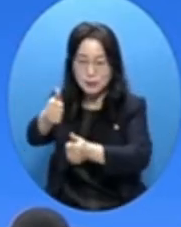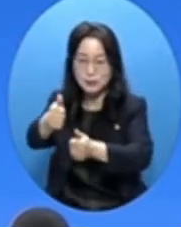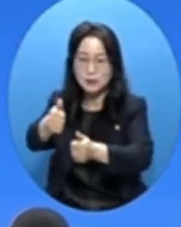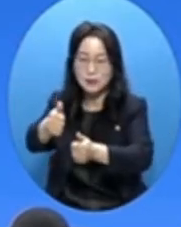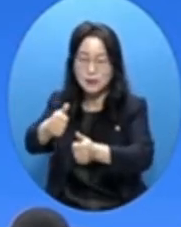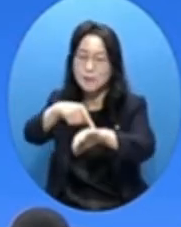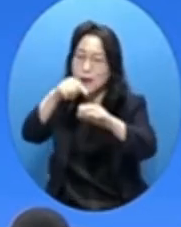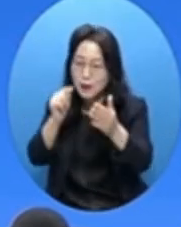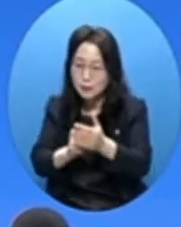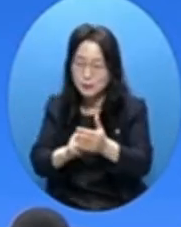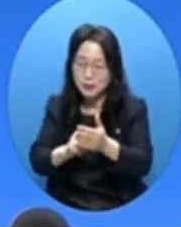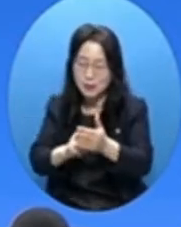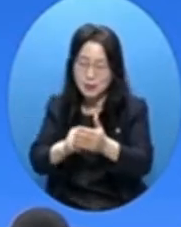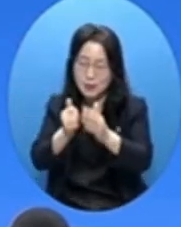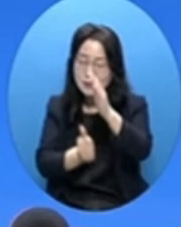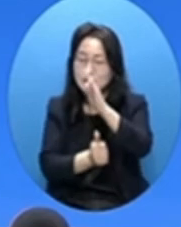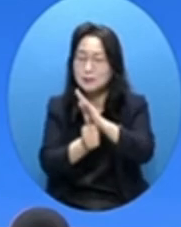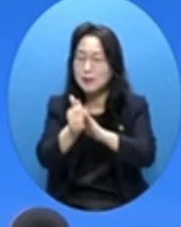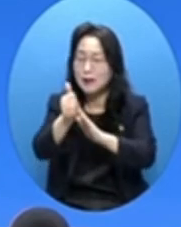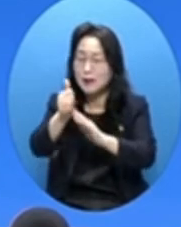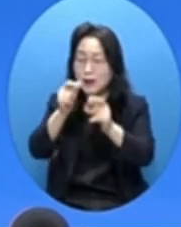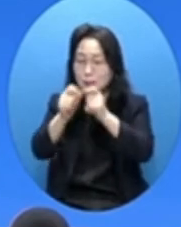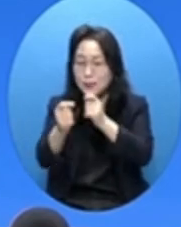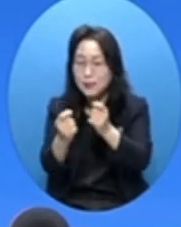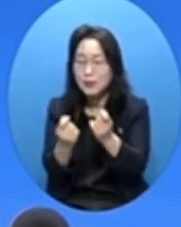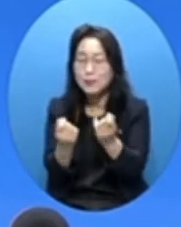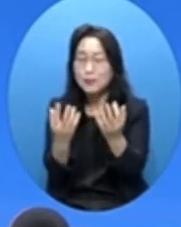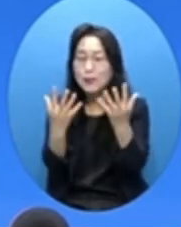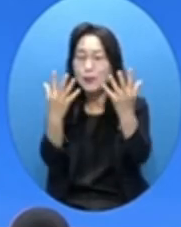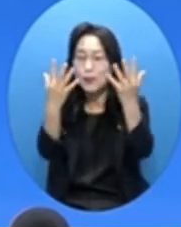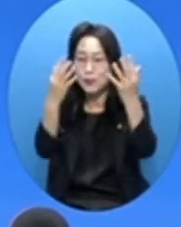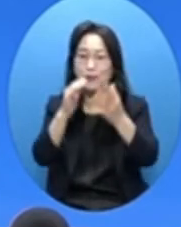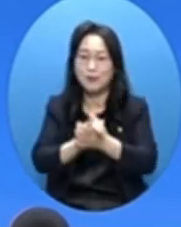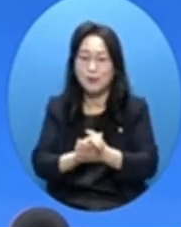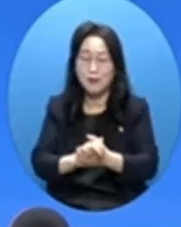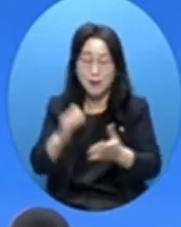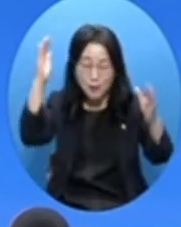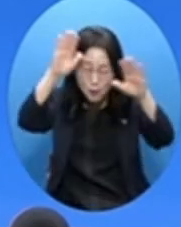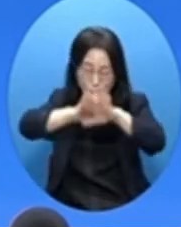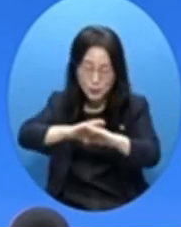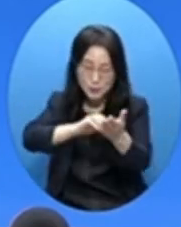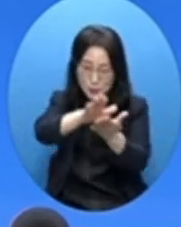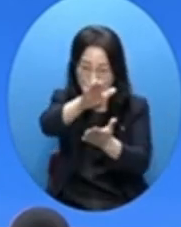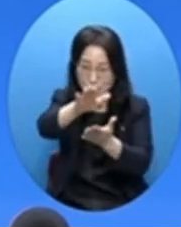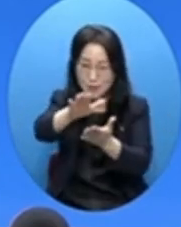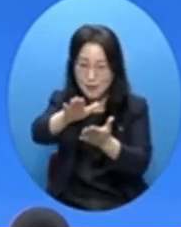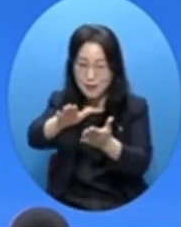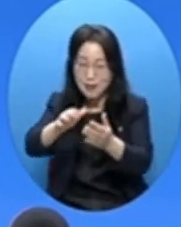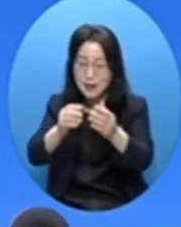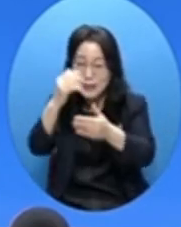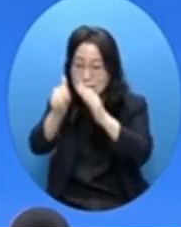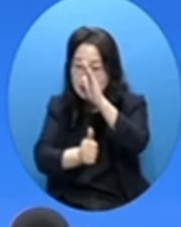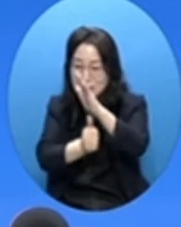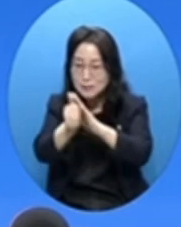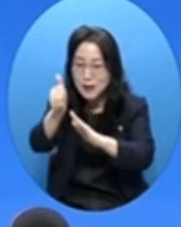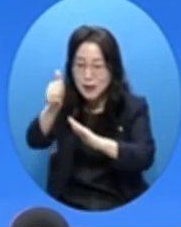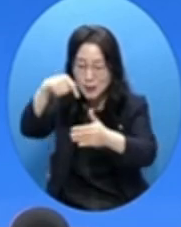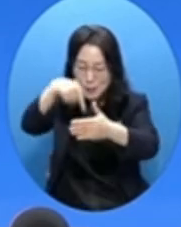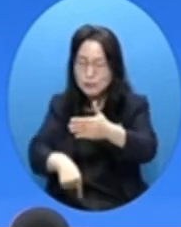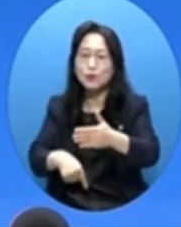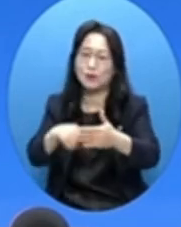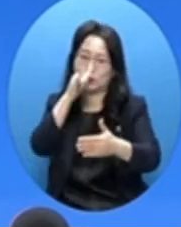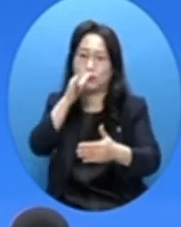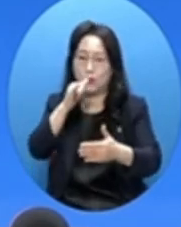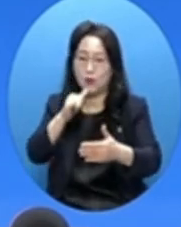희망의 등불을 곁이 실 것입니다 어두운 세상을 밝히는 희망의 등불이 우리 마음껏 있습니다 우리아 말씀하세요 충만하게 만